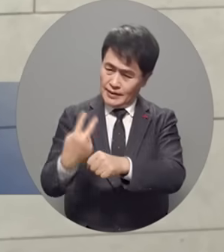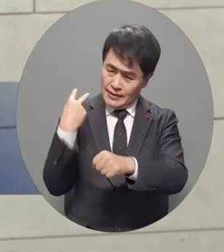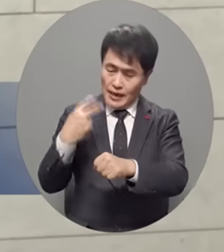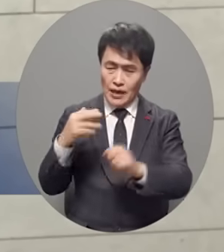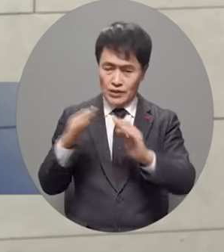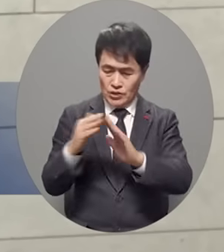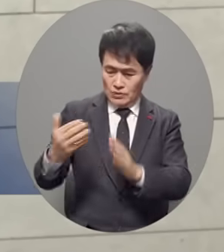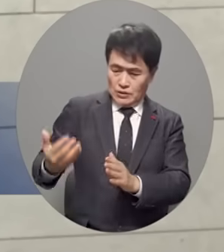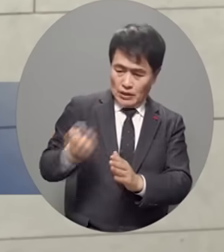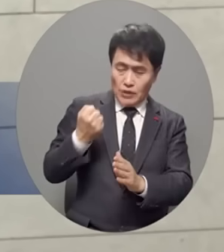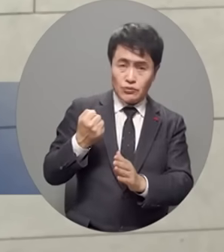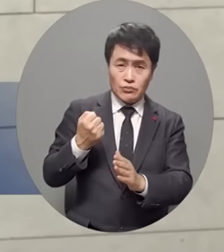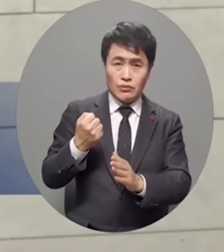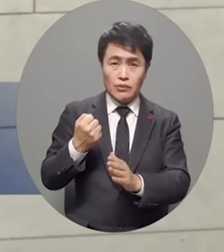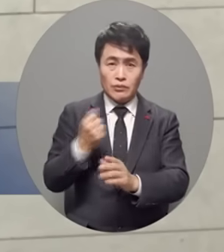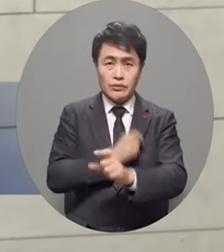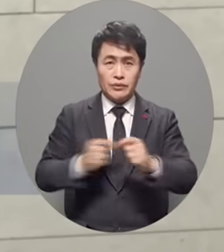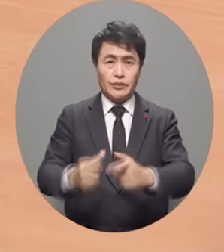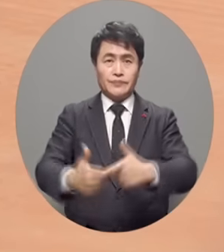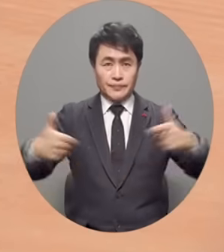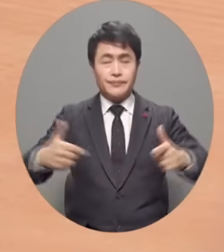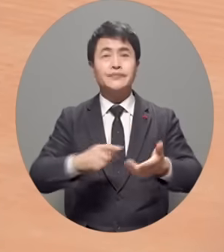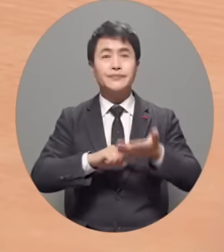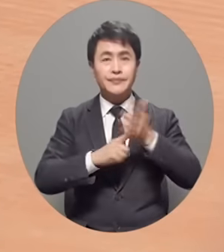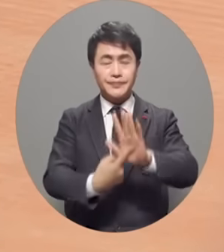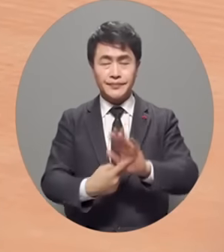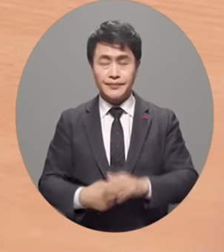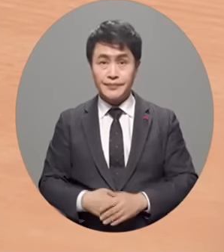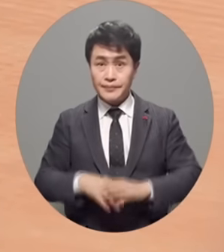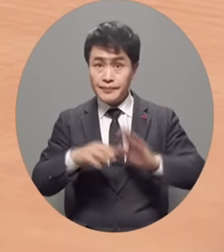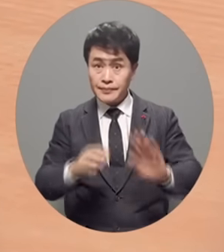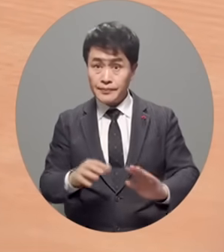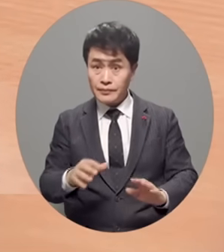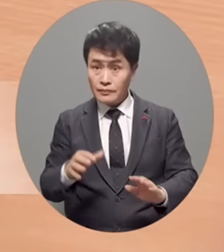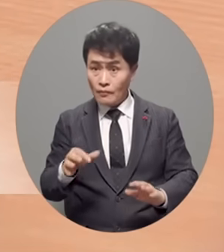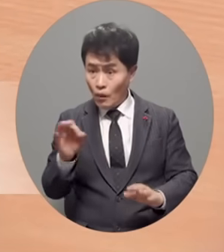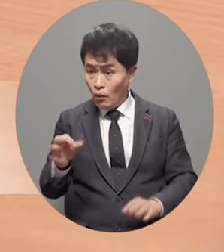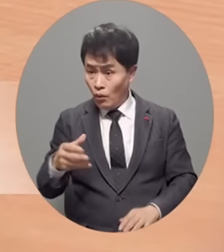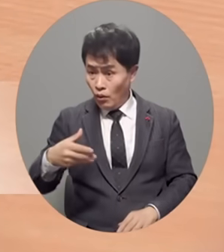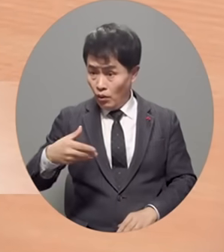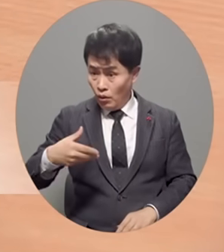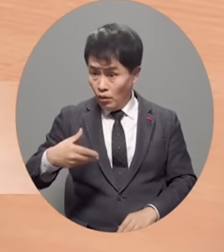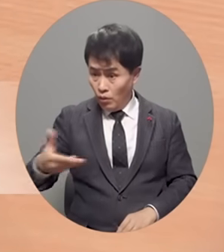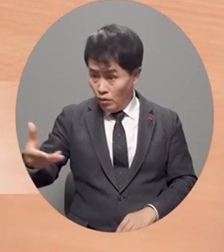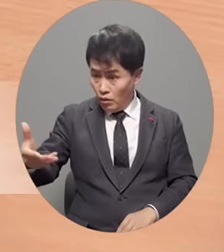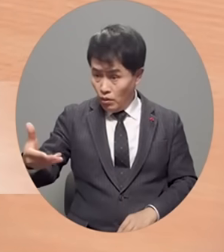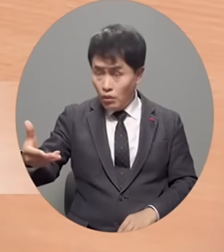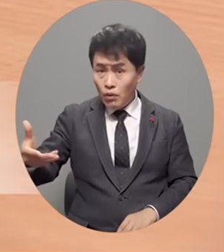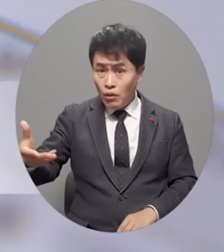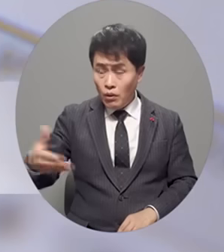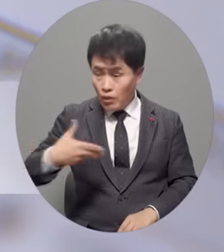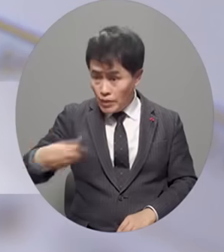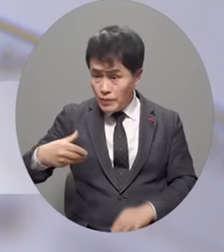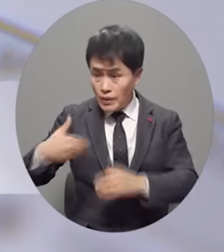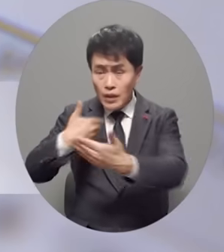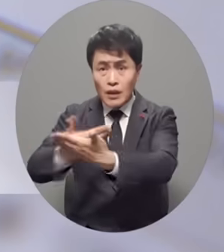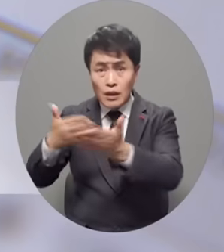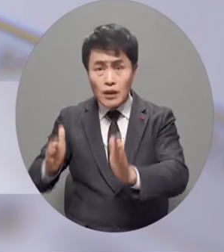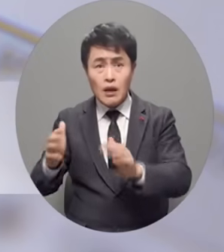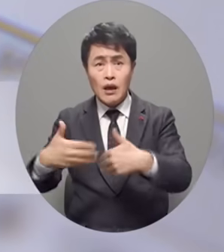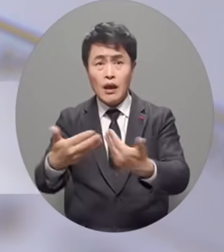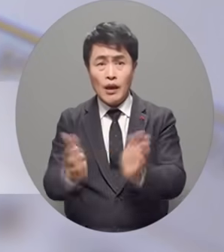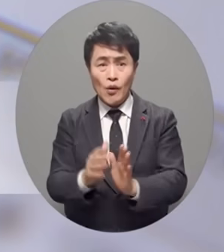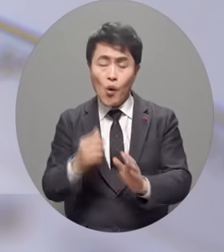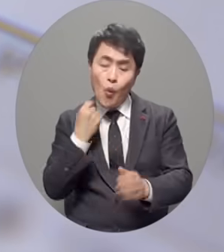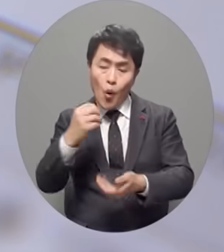보유율이 급증한 것으로 나타나고 있습니다. 임대료도 덩달아 올라 지난해 수도권에 사는 임차 가구는 월